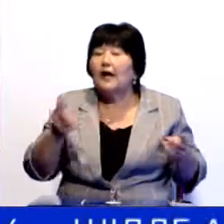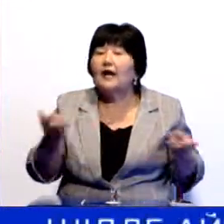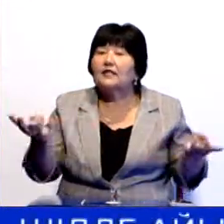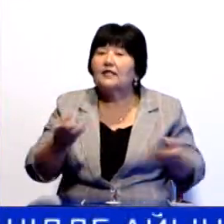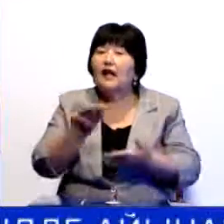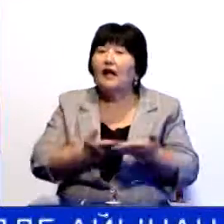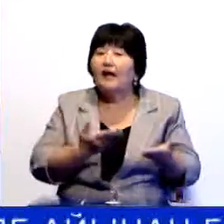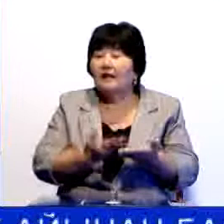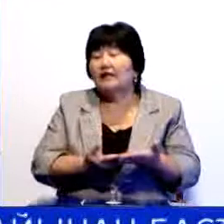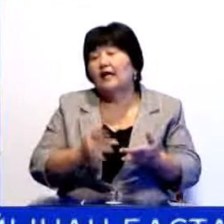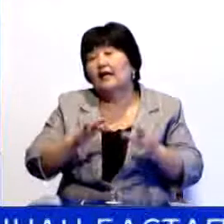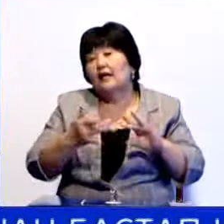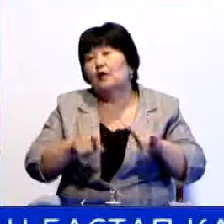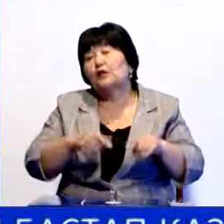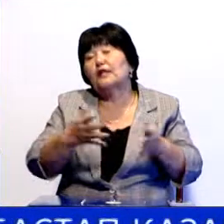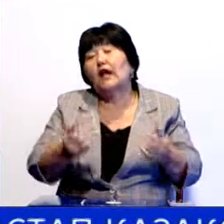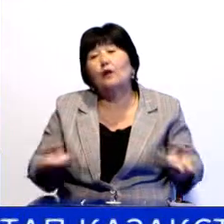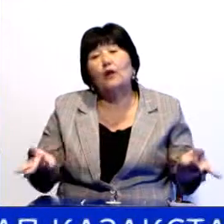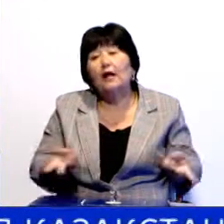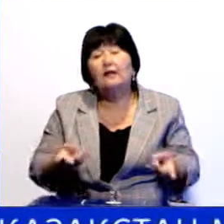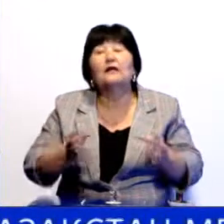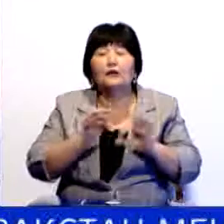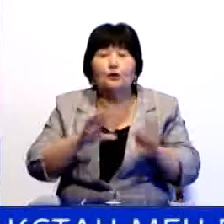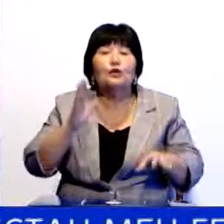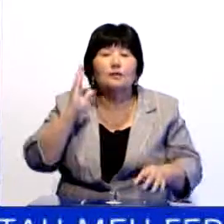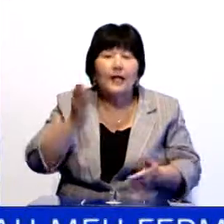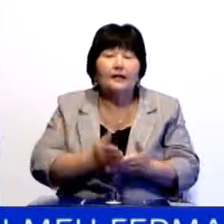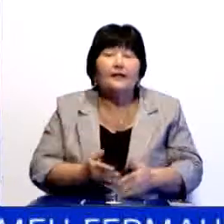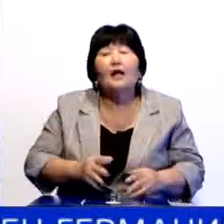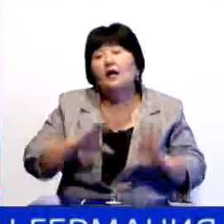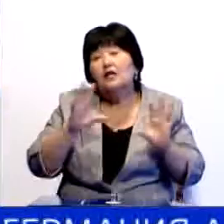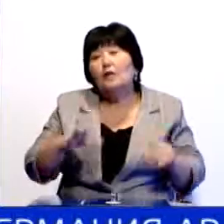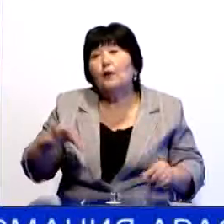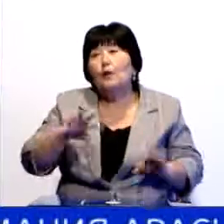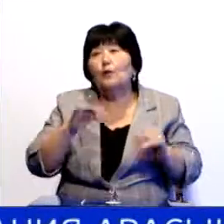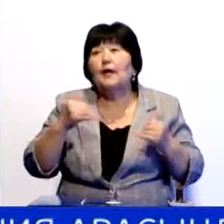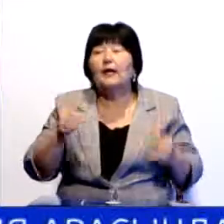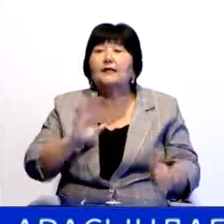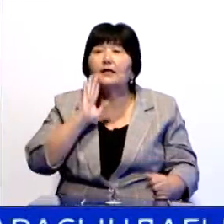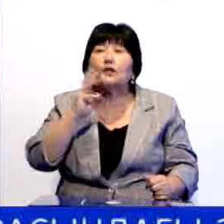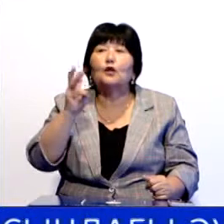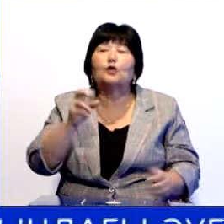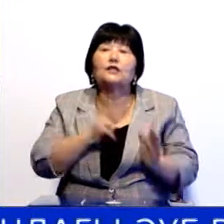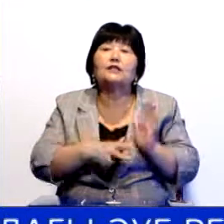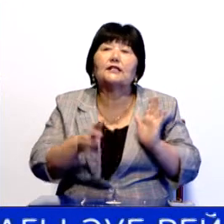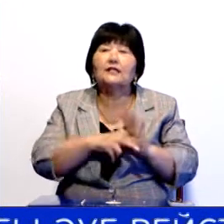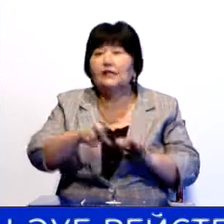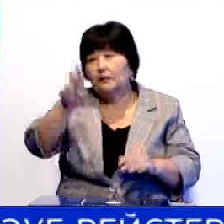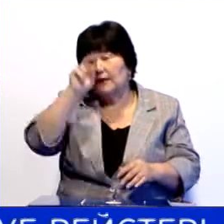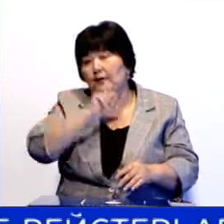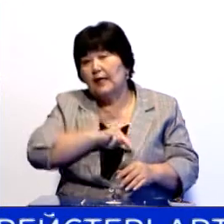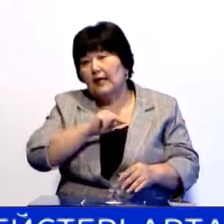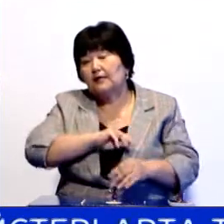анықтамаларды электронды форматта алудың жолдары түсіндіріліп жатыр. Жалпы облыс бойынша қазіргі таңда 388 мемлекеттік қызмет